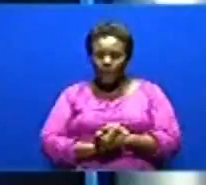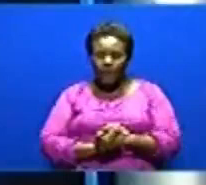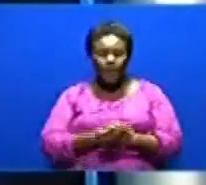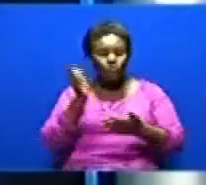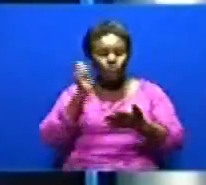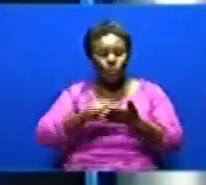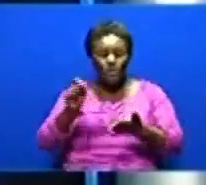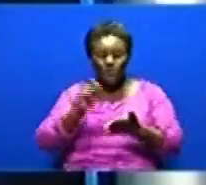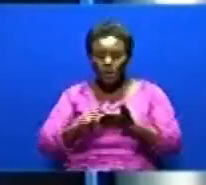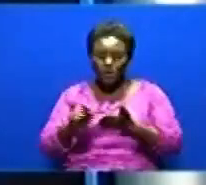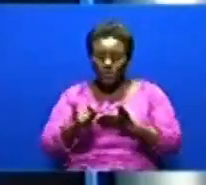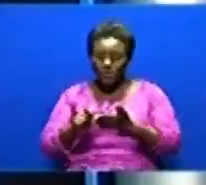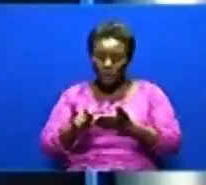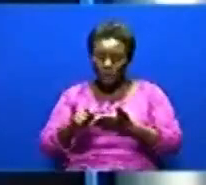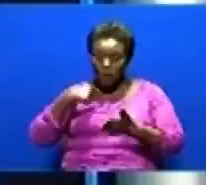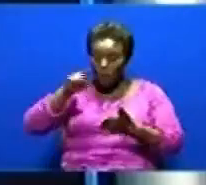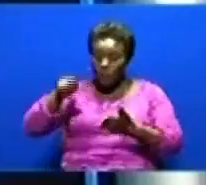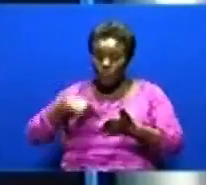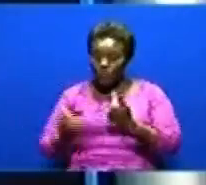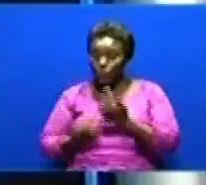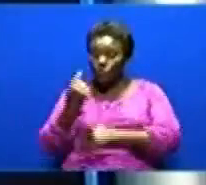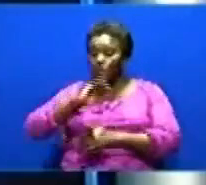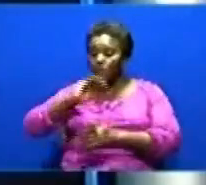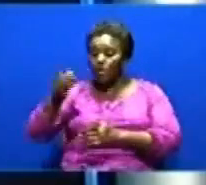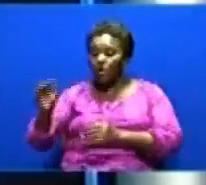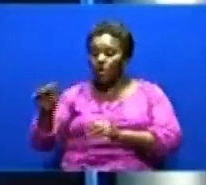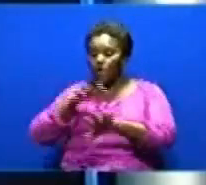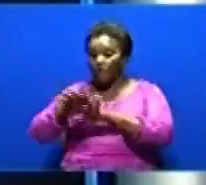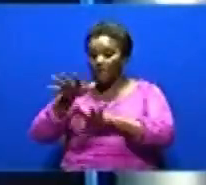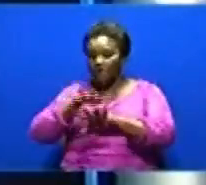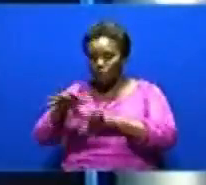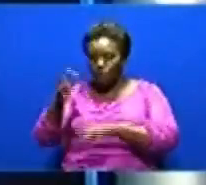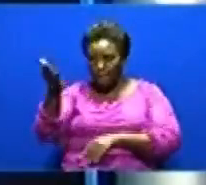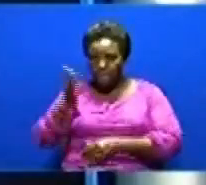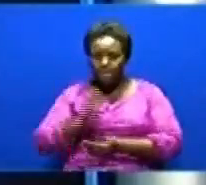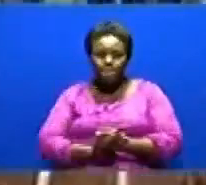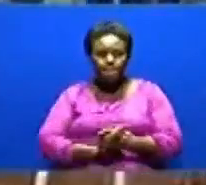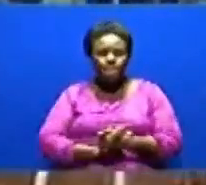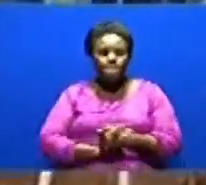wetu kutoka Morogoro ana maelezo zaidi.